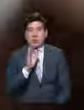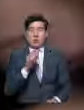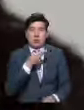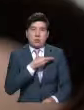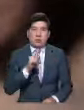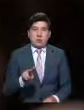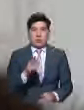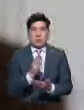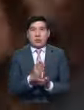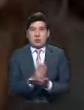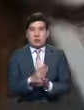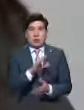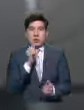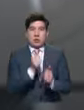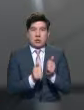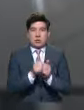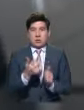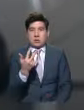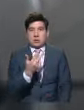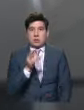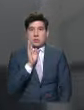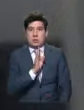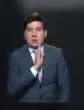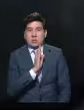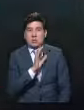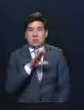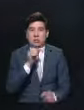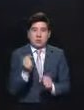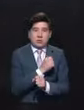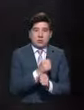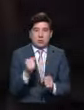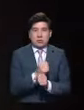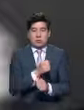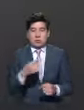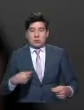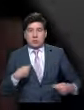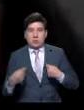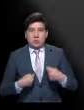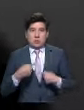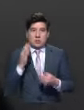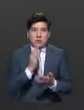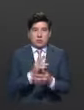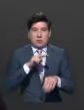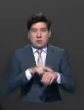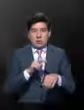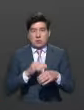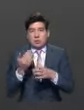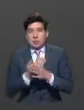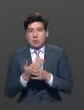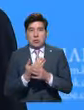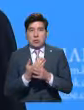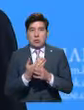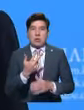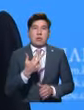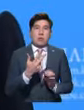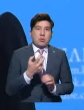Әрбір үшінші қазақстандық әйел тұрмыстан теперіс жарынан жұдырық көріп келеді. Күніне полицияға көмек сұраған 300 қоңырау